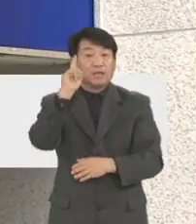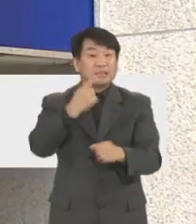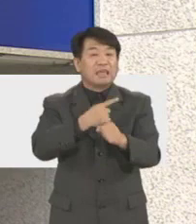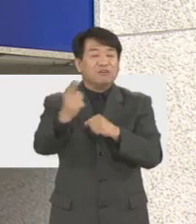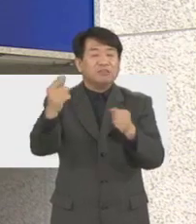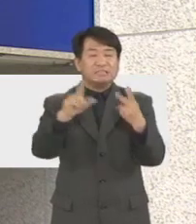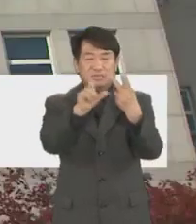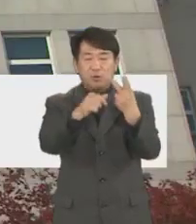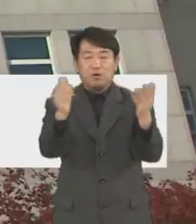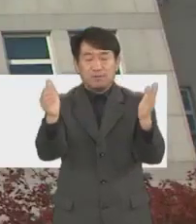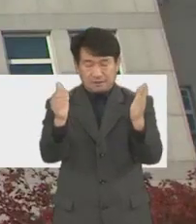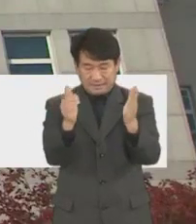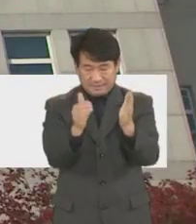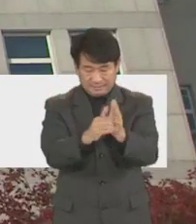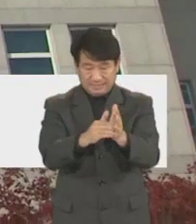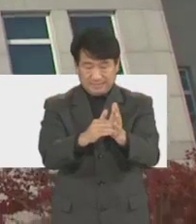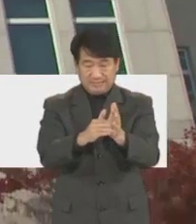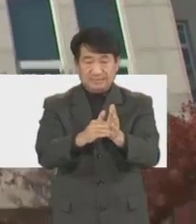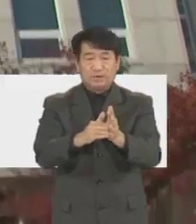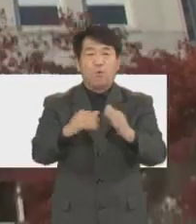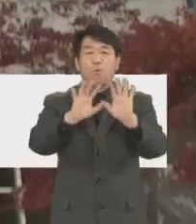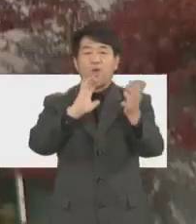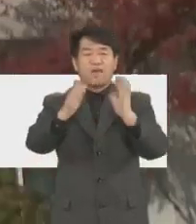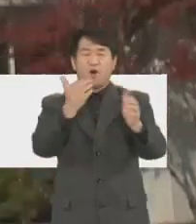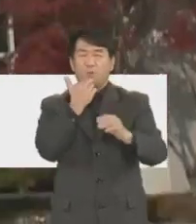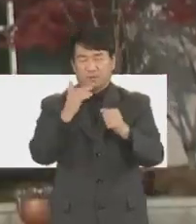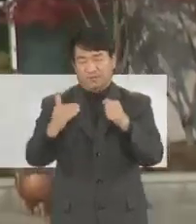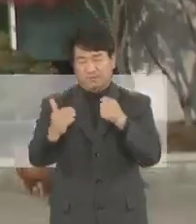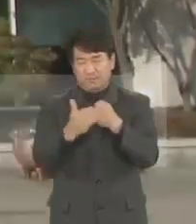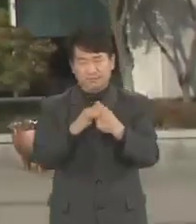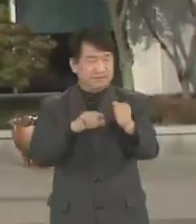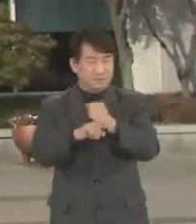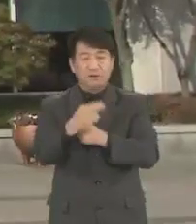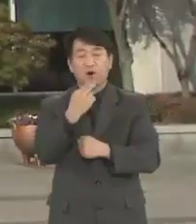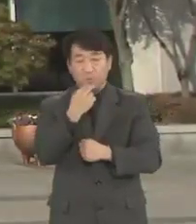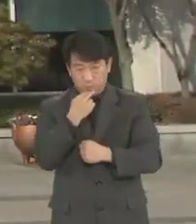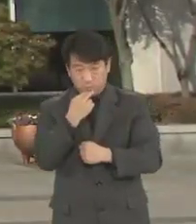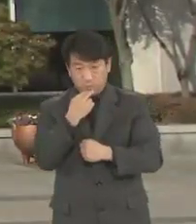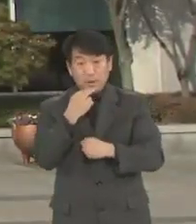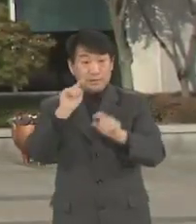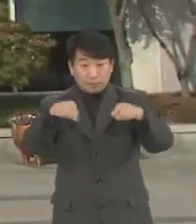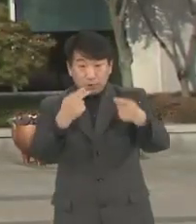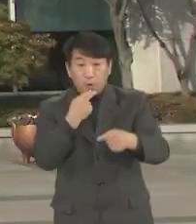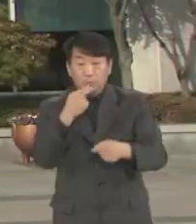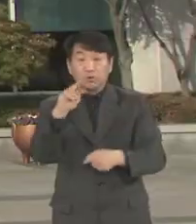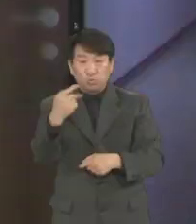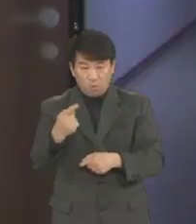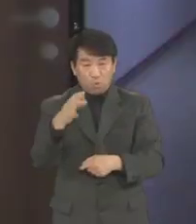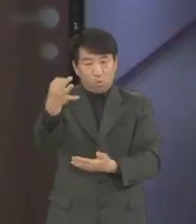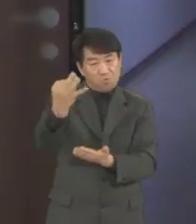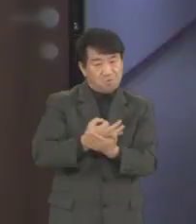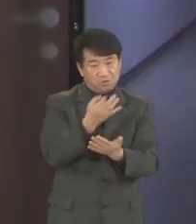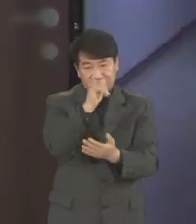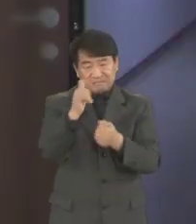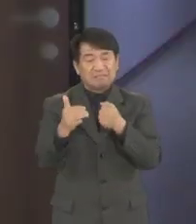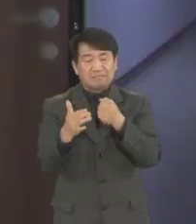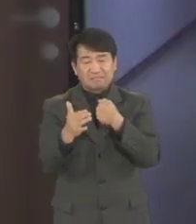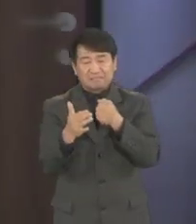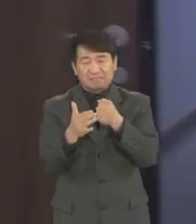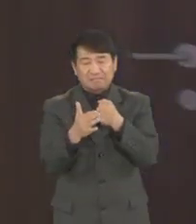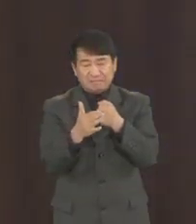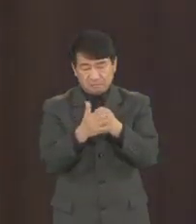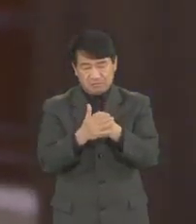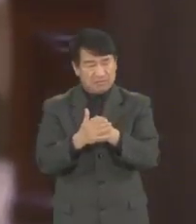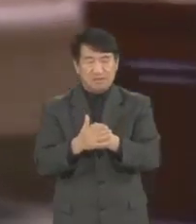출석정지 20일 징계가 사실상 무의미한 데다 의회에 출석하지 않아도 의정비를 그대로 받을 수 있어 손방망이